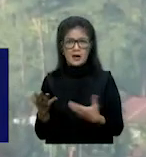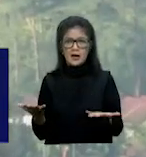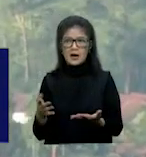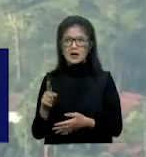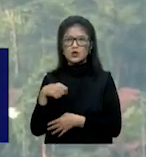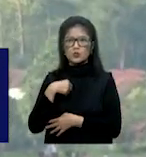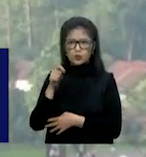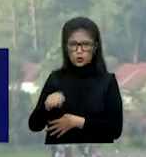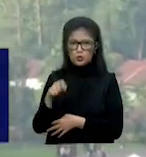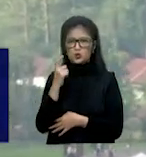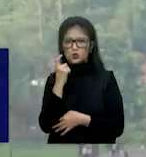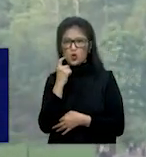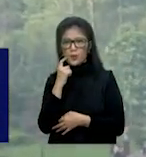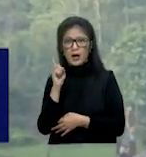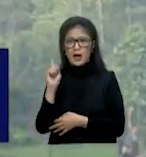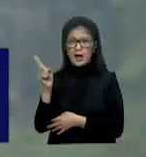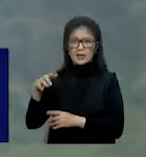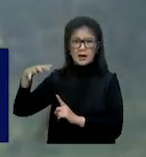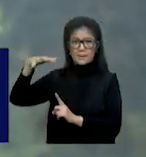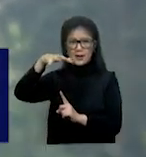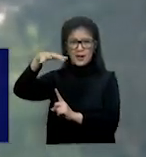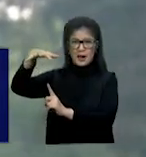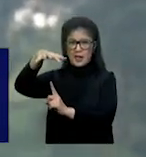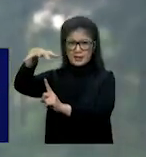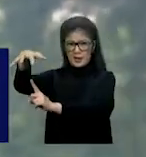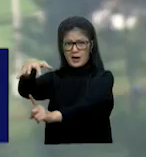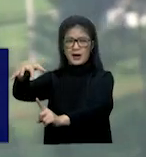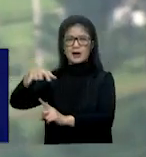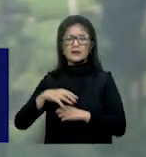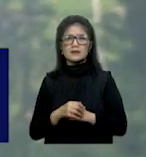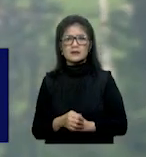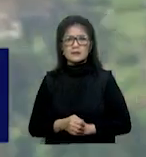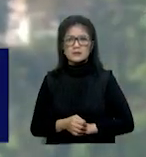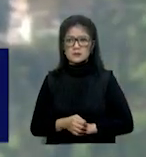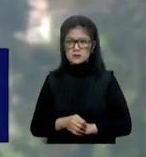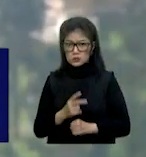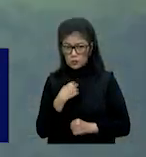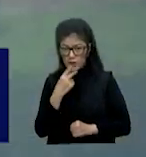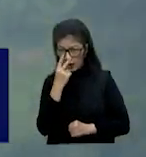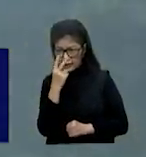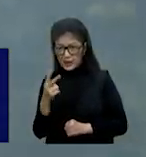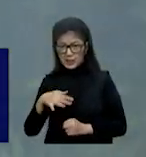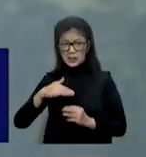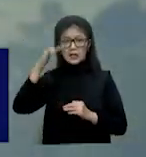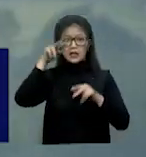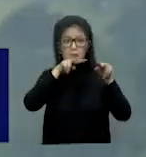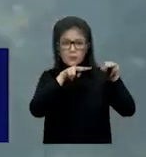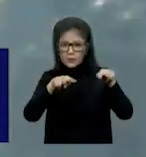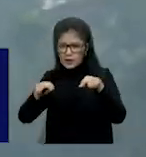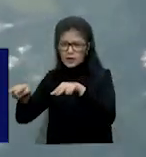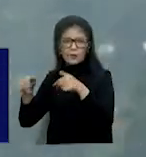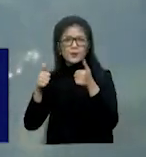juga perlu merasakan adrenalin terpacu melihat pemandangan hijau dari udara menggunakan paralayang, salah satunya di